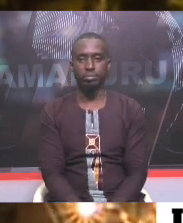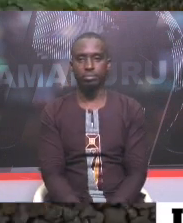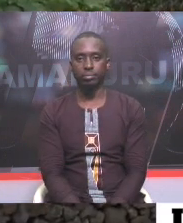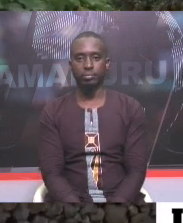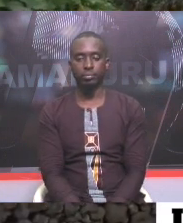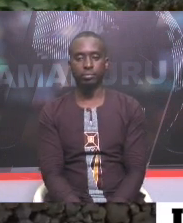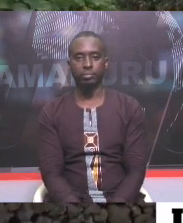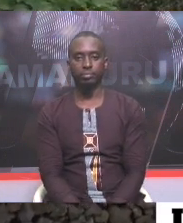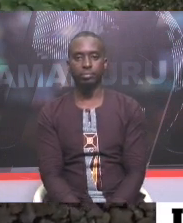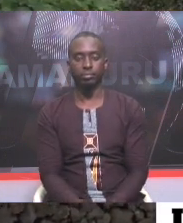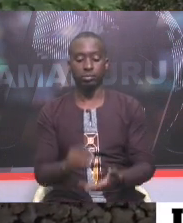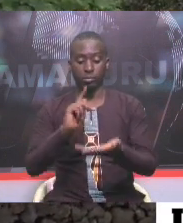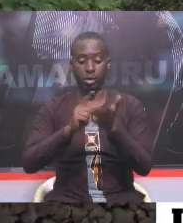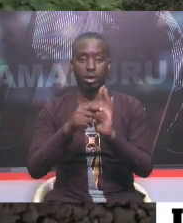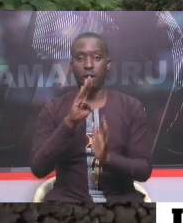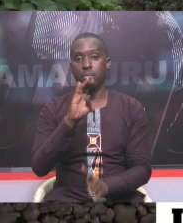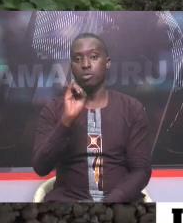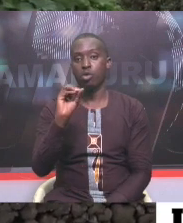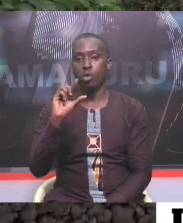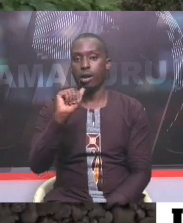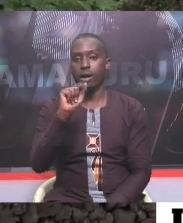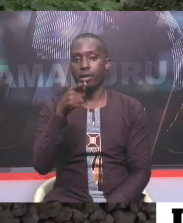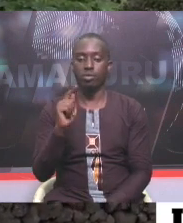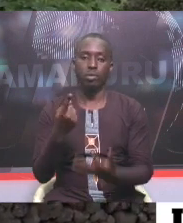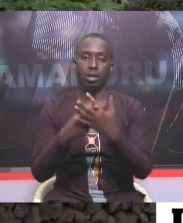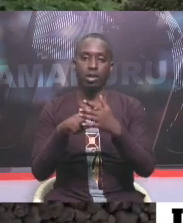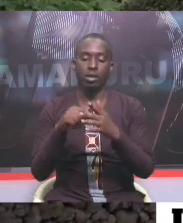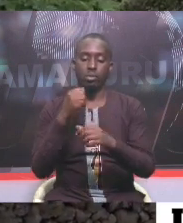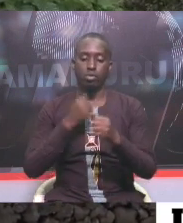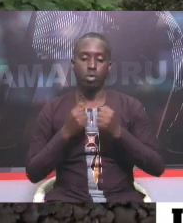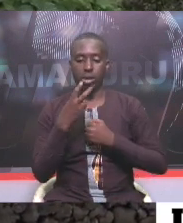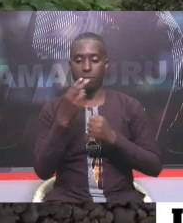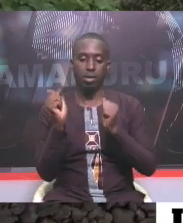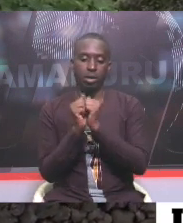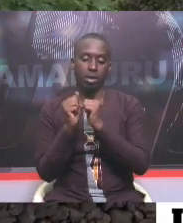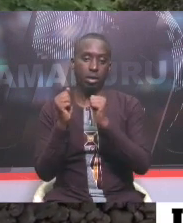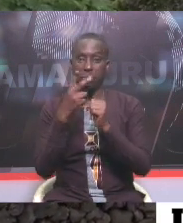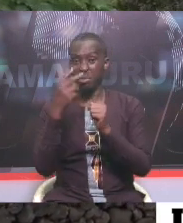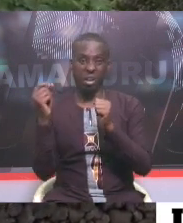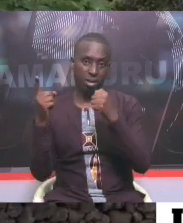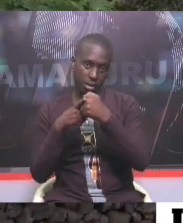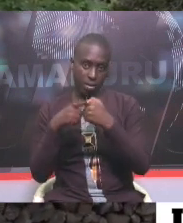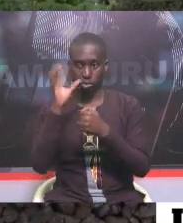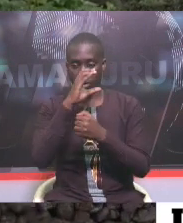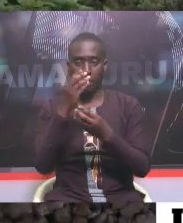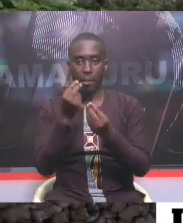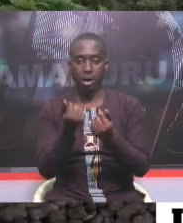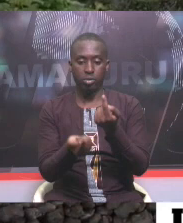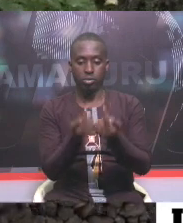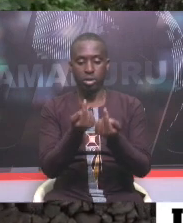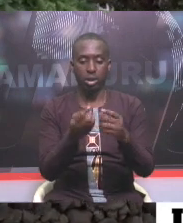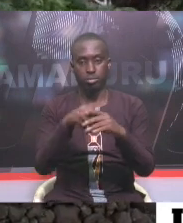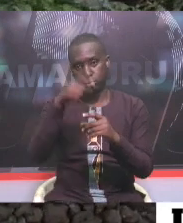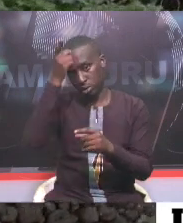Ndahaye. Umushinga wa biyogaze watangiye mu Rwanda mu mwaka wa 2006 nk'uburyo bwo gushaka ingufu zakoreshwa mu guteka mu bice